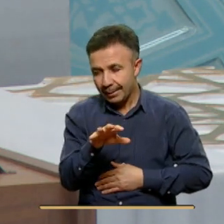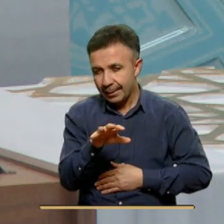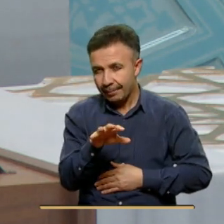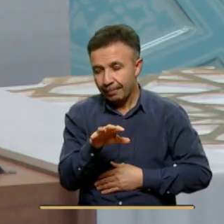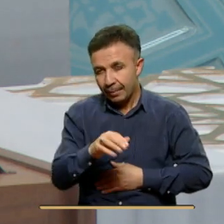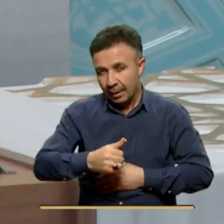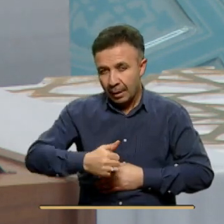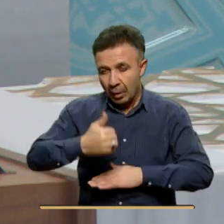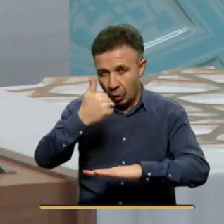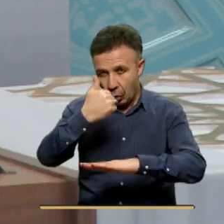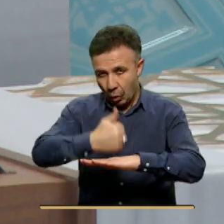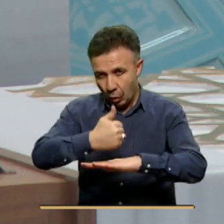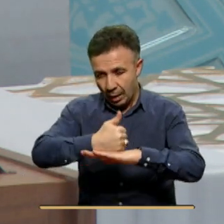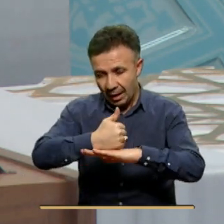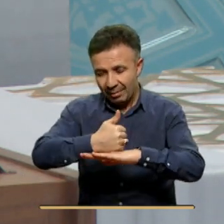önderimiz,